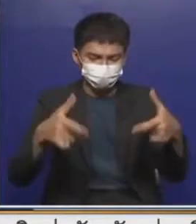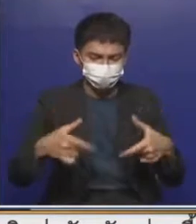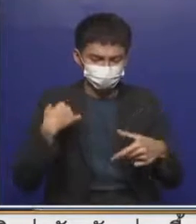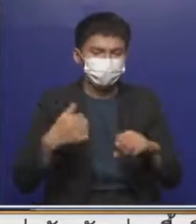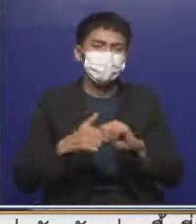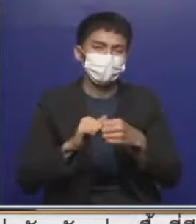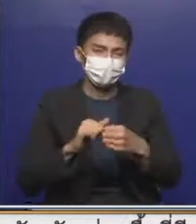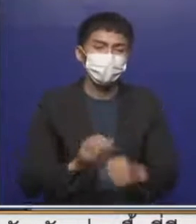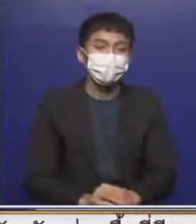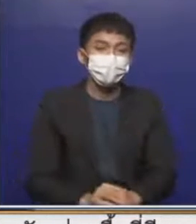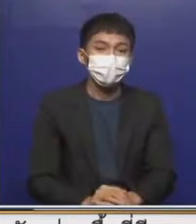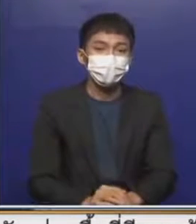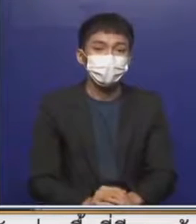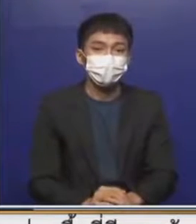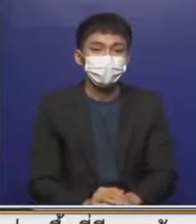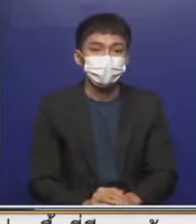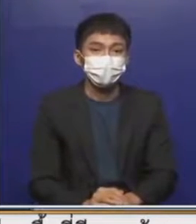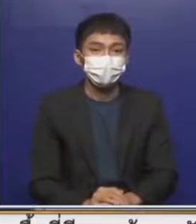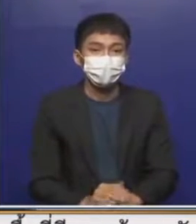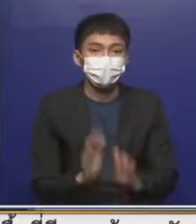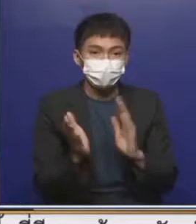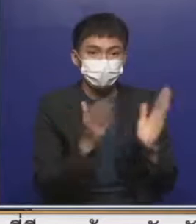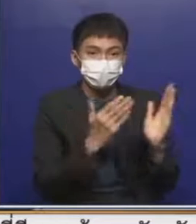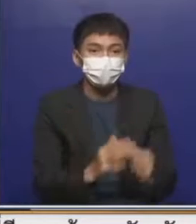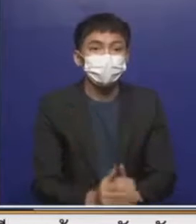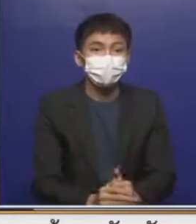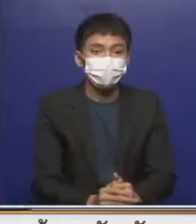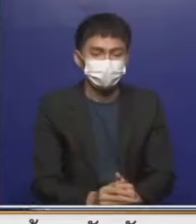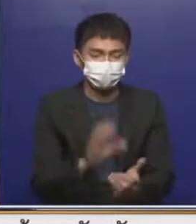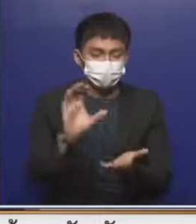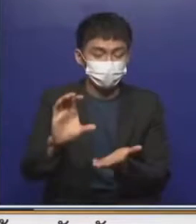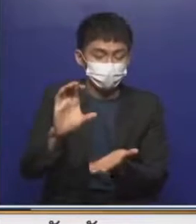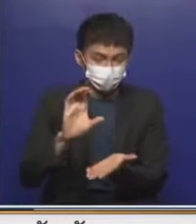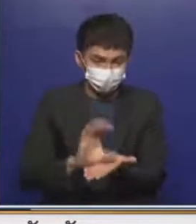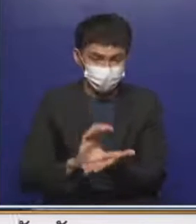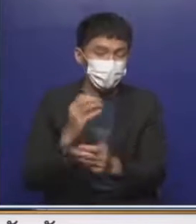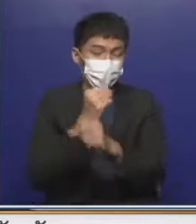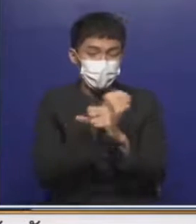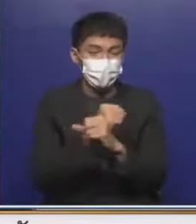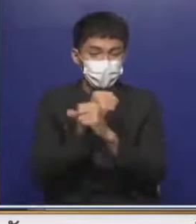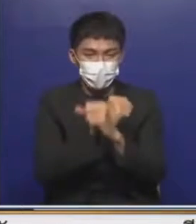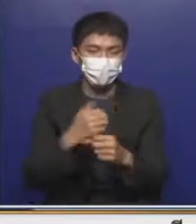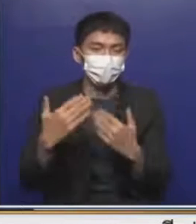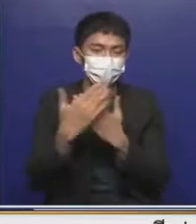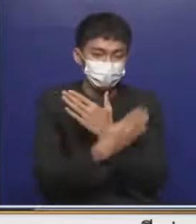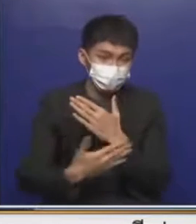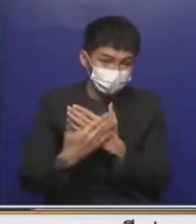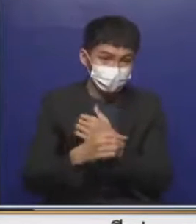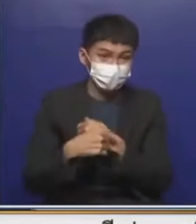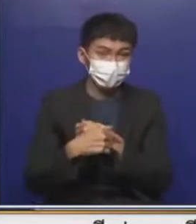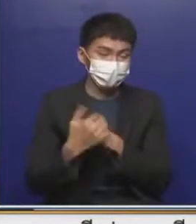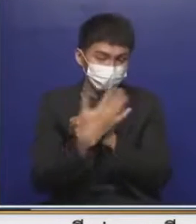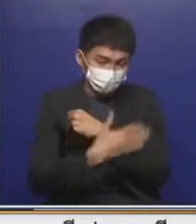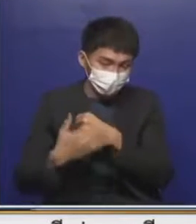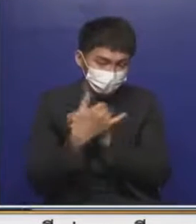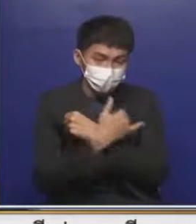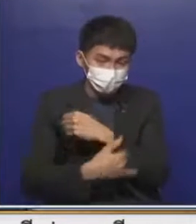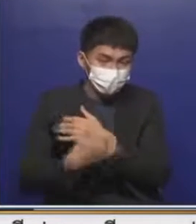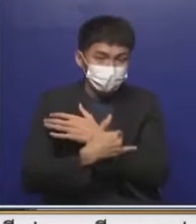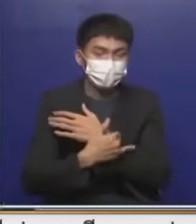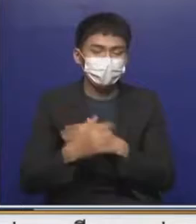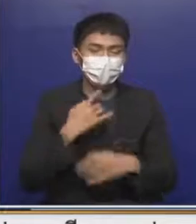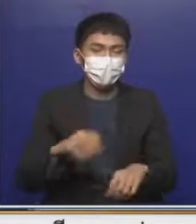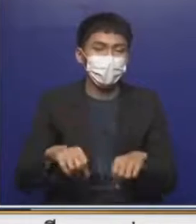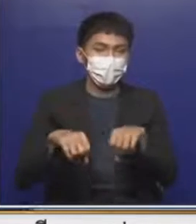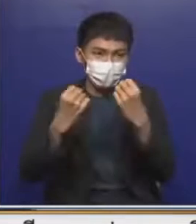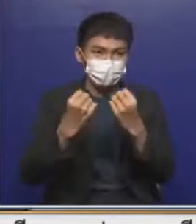ับงบด้านการปงกประเทศถูกปรบลดลง 1,383 ล้าน